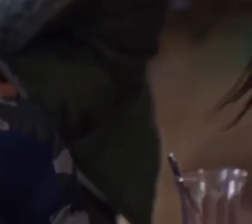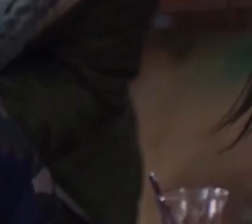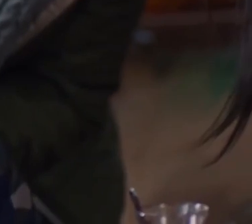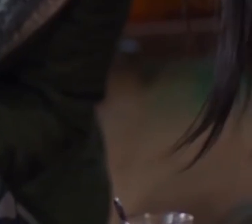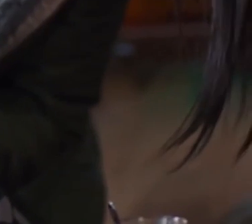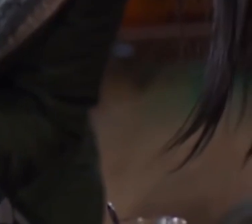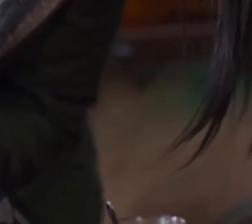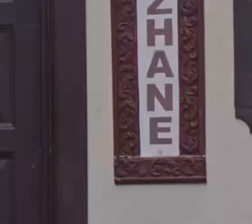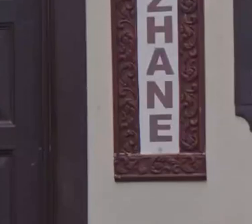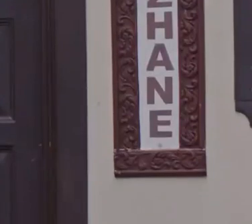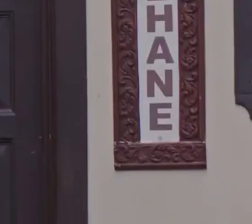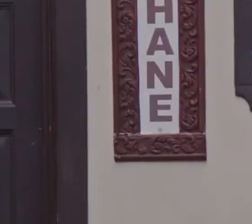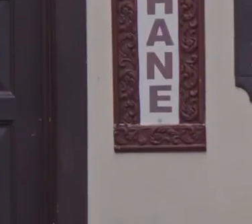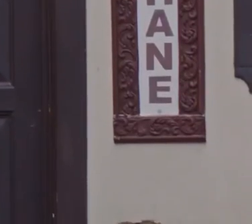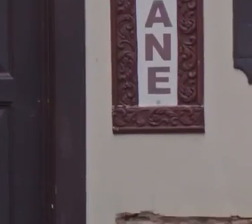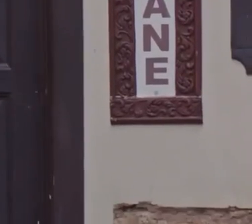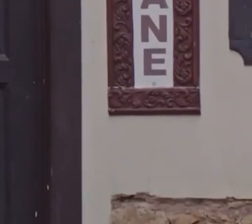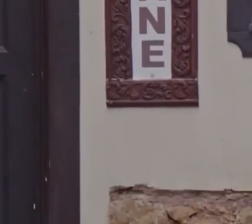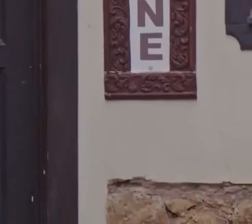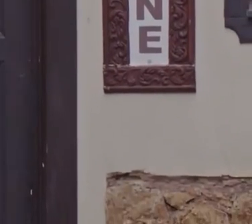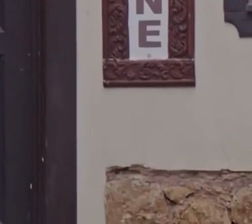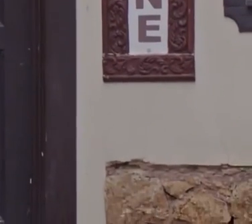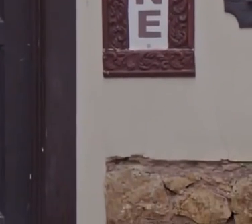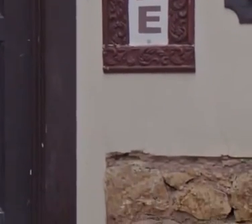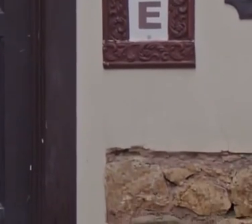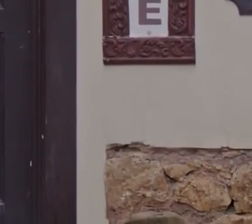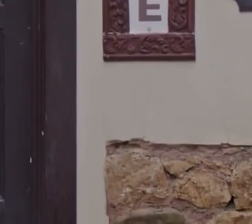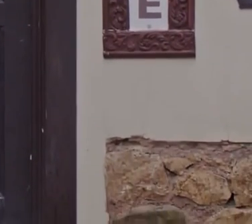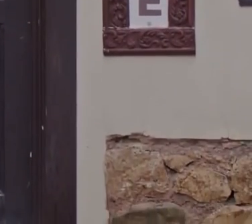Burcu marangozhanenin kapısına geldi.